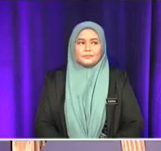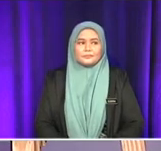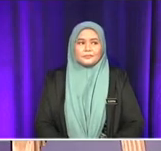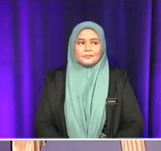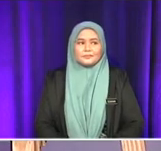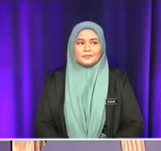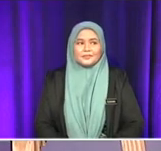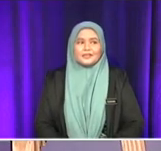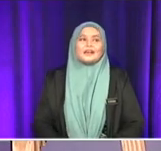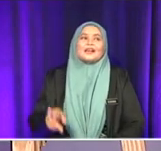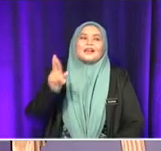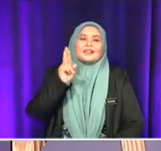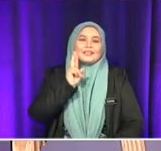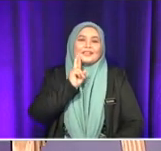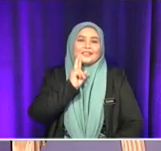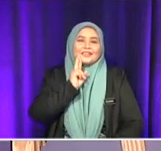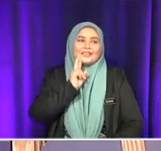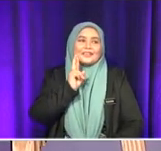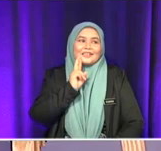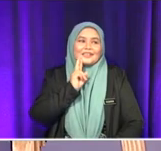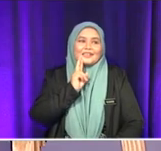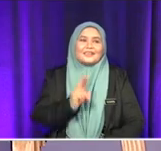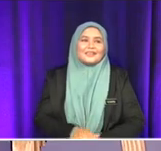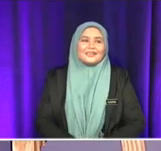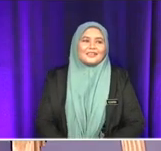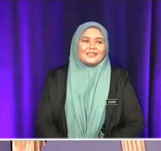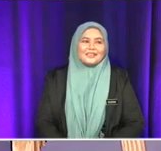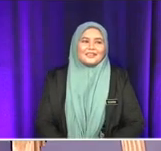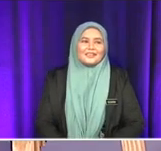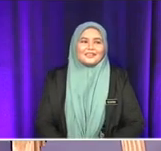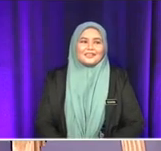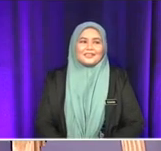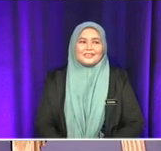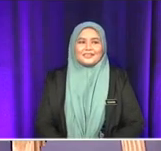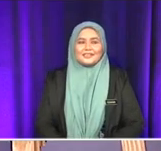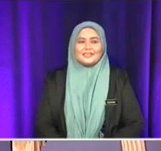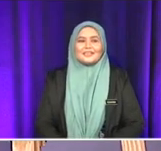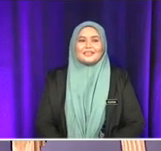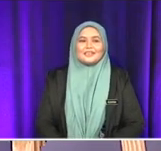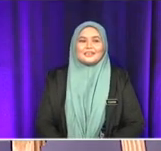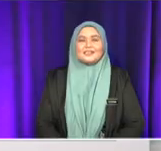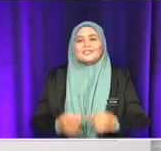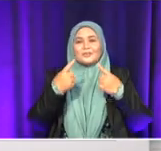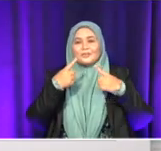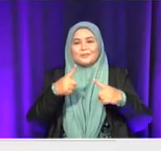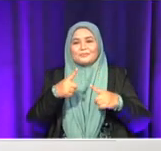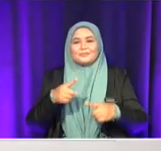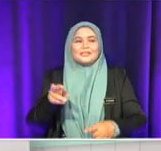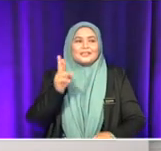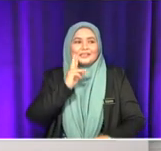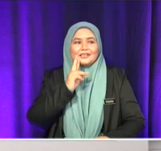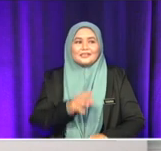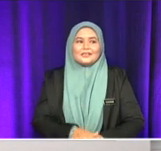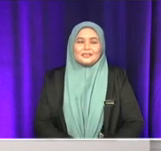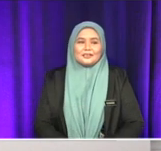Bukan Cinta ready sama pejapan ini jawab ini 4 marka